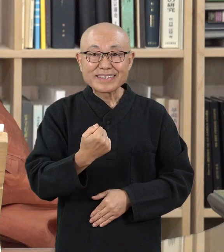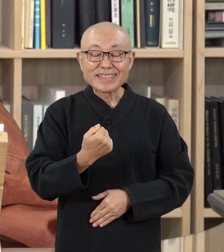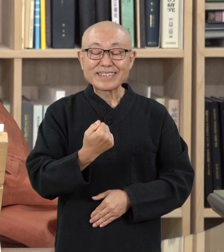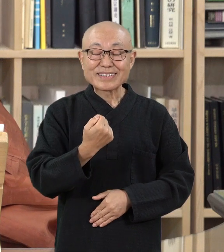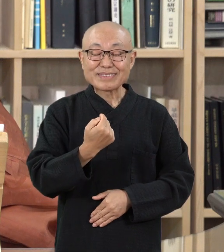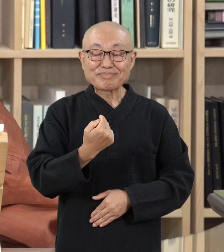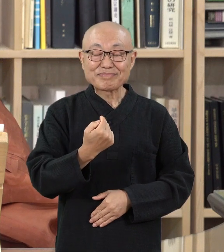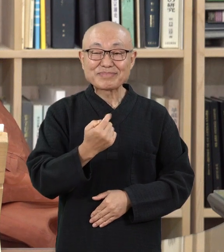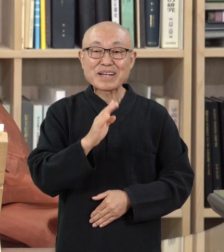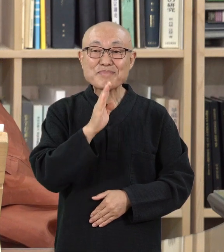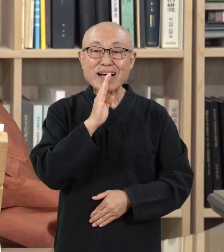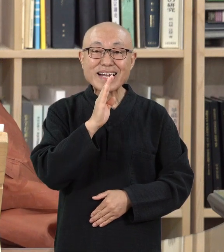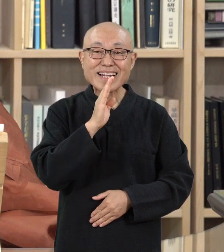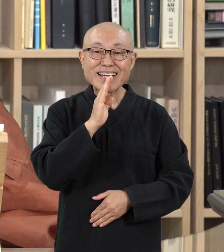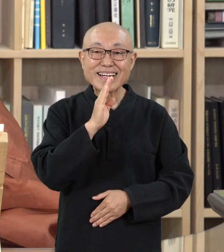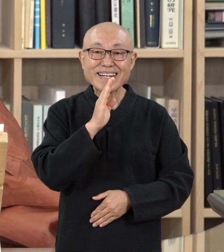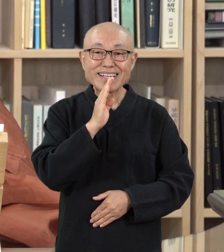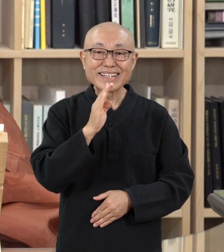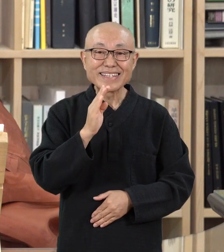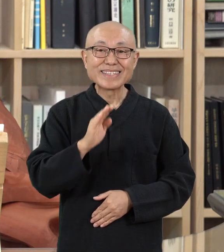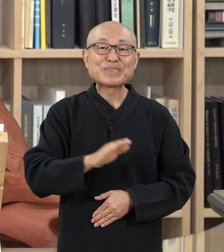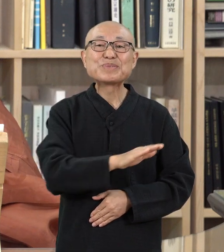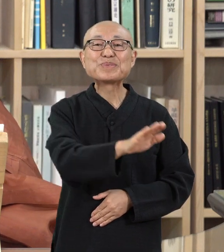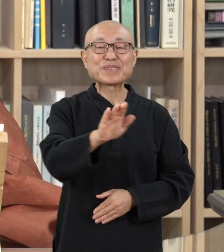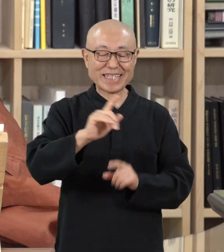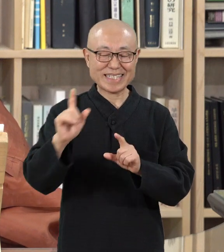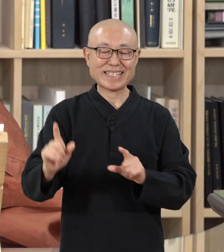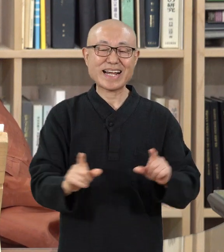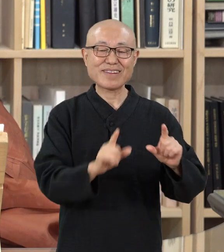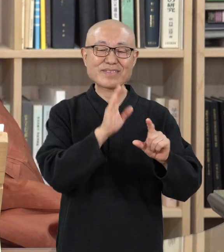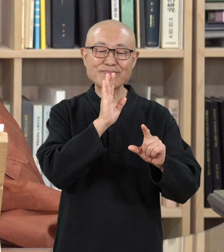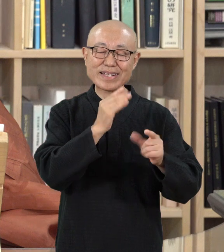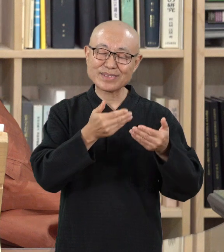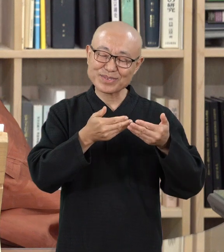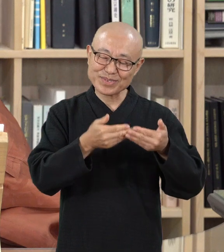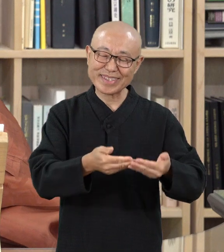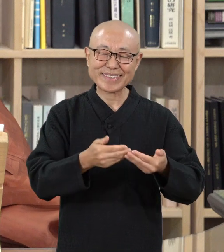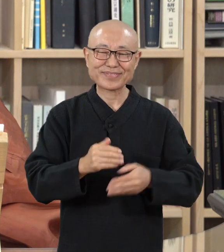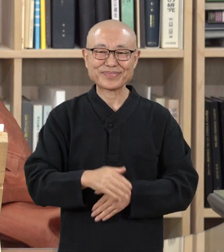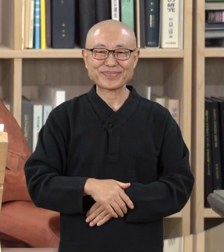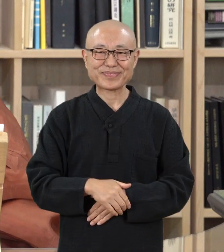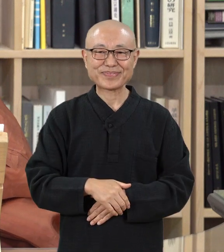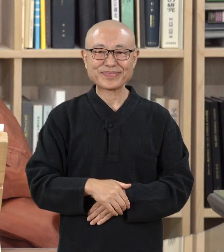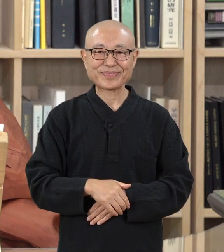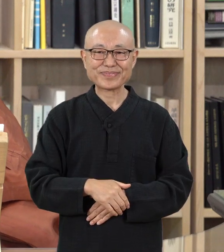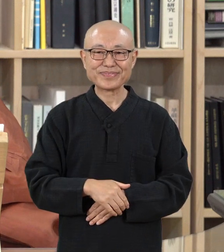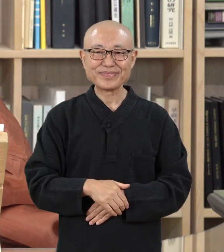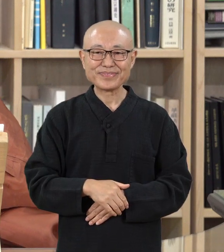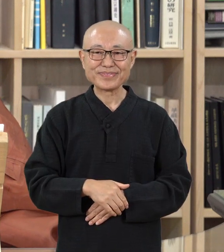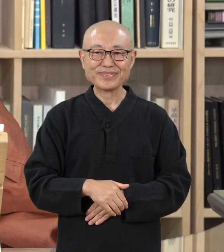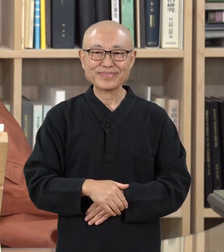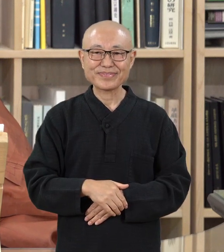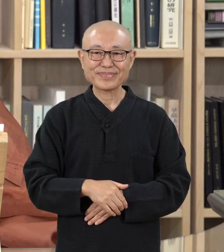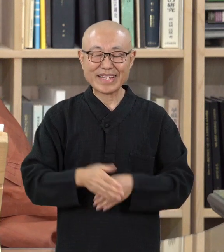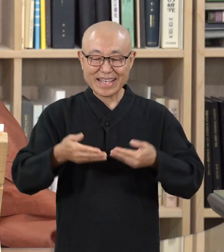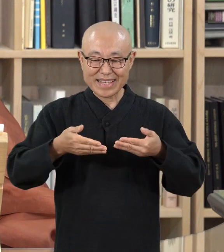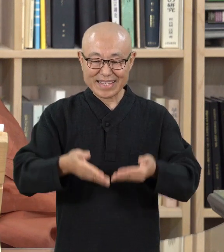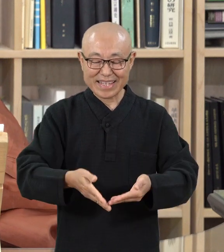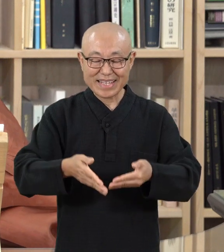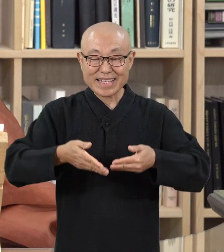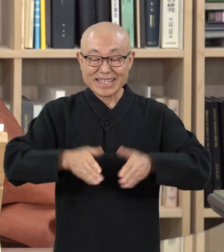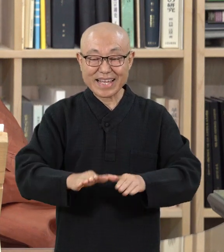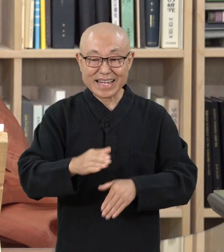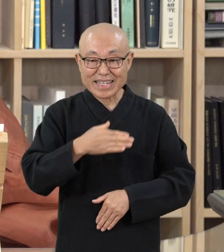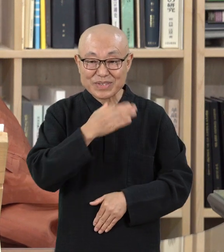생로병사는 참 절절히 우리의 삶에 다가옵니다. 그래서 생로병사에 우리가